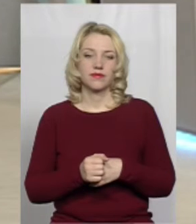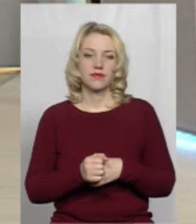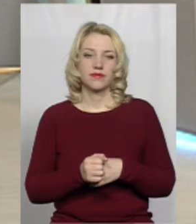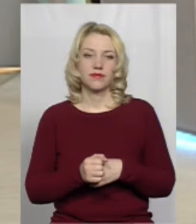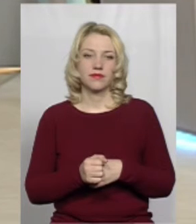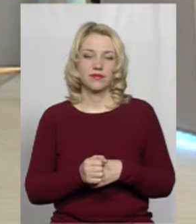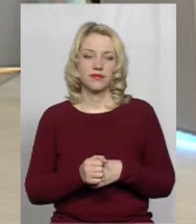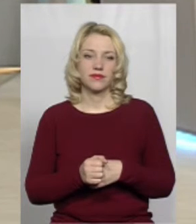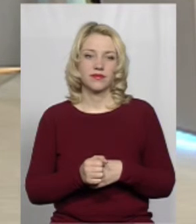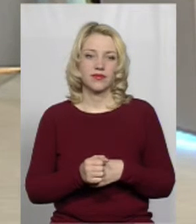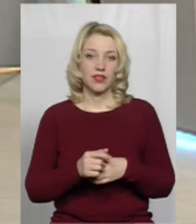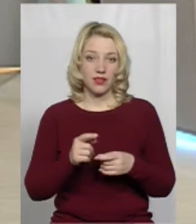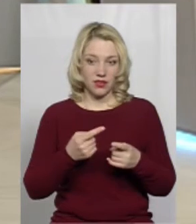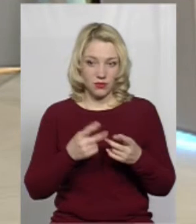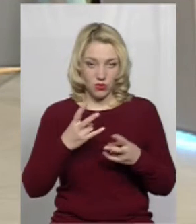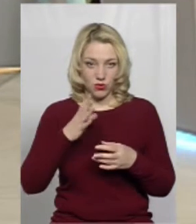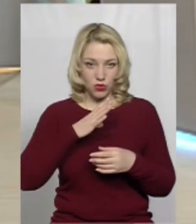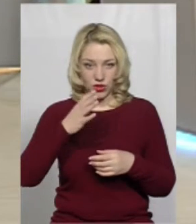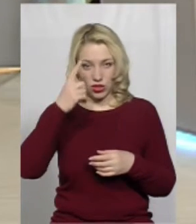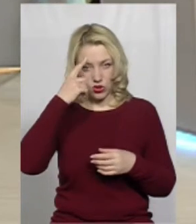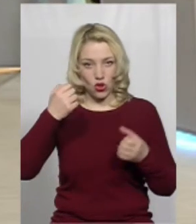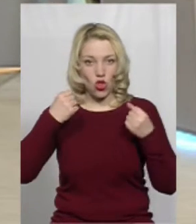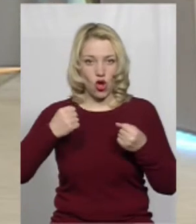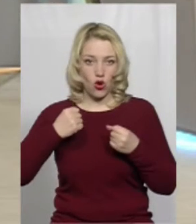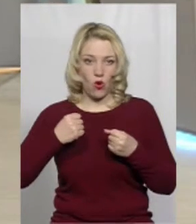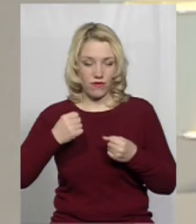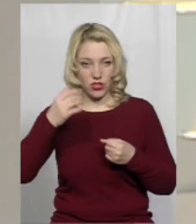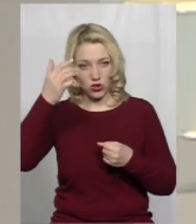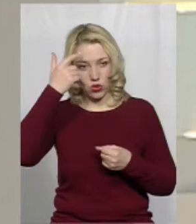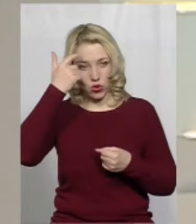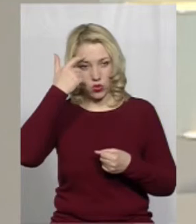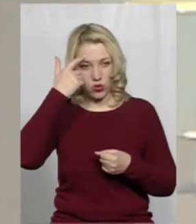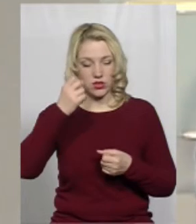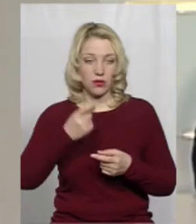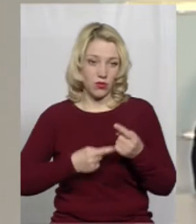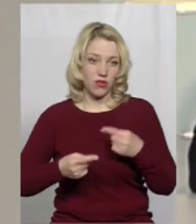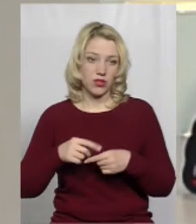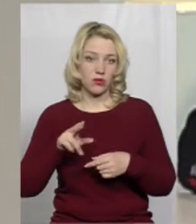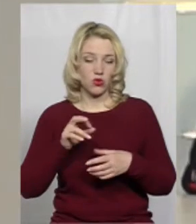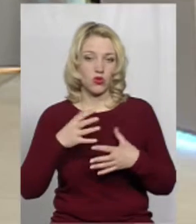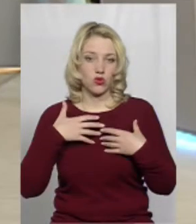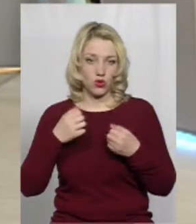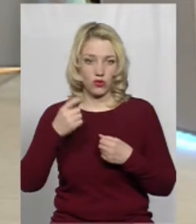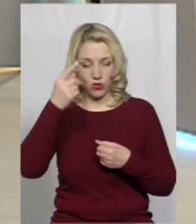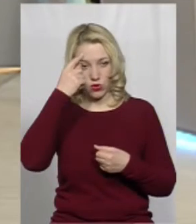шукати, ну, додаткові же джерела інформації. Який глузд має бути насамперед? Знову повертаємося до здорового глузду. Знову ж таки,